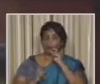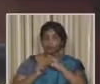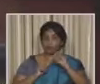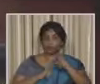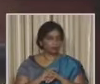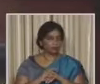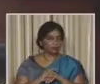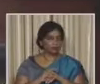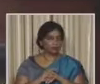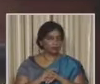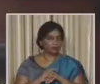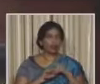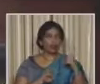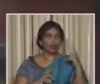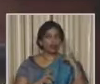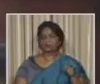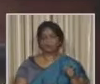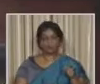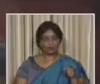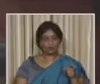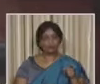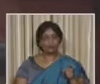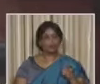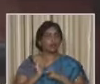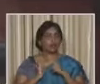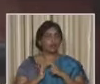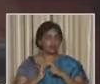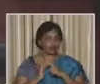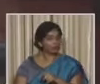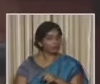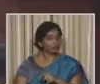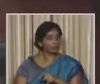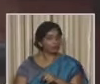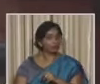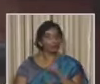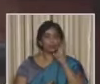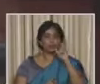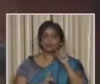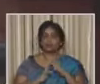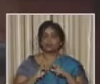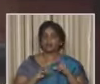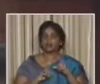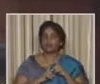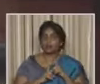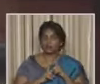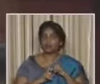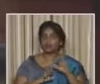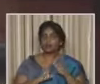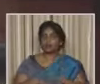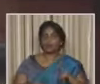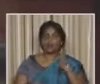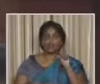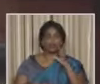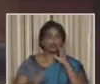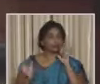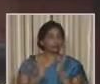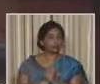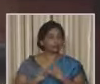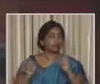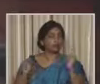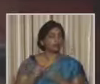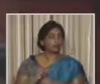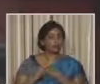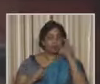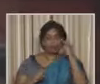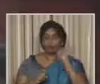பிரதானி ரவி விஜயகுணவர்தன. அவருக்கு குற்றப்புலனாய்வு திணைக்களத்தில் 11 சிறுவர்களை கடத்தி சென்று படுகொலை